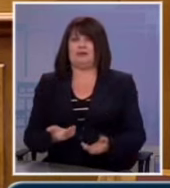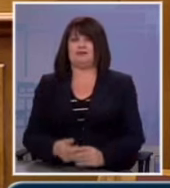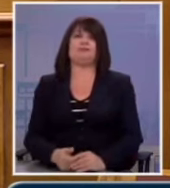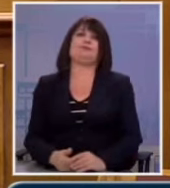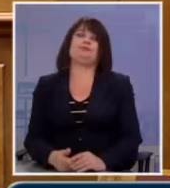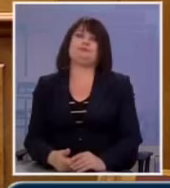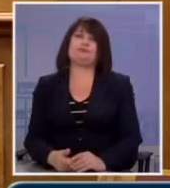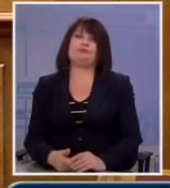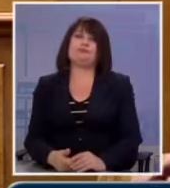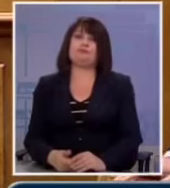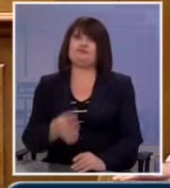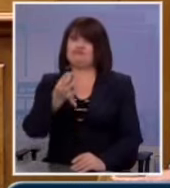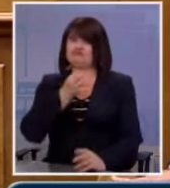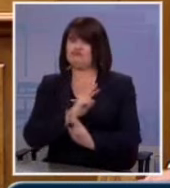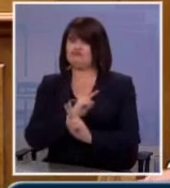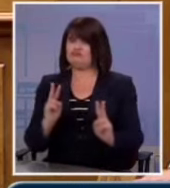Παράλληλα μας κατέστησαν σαφές